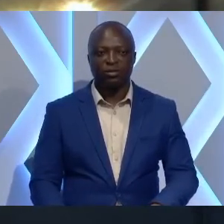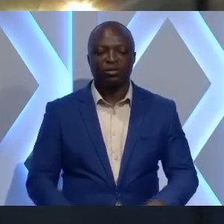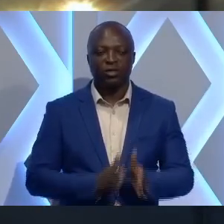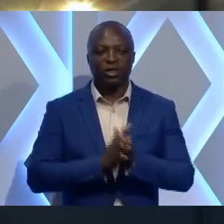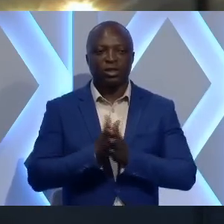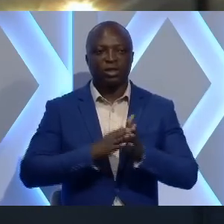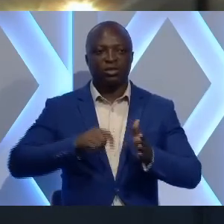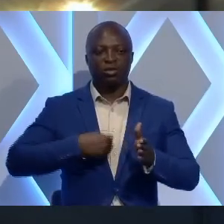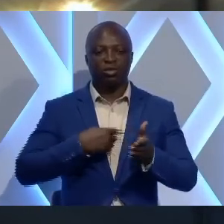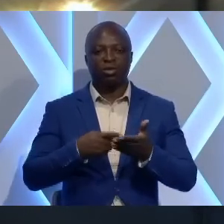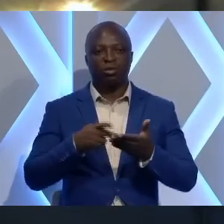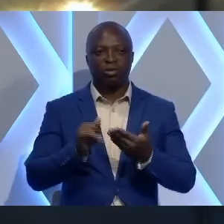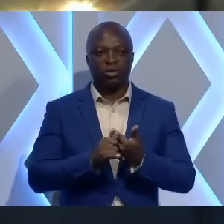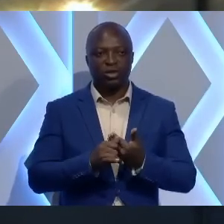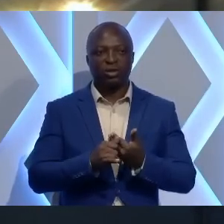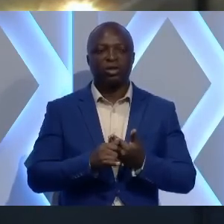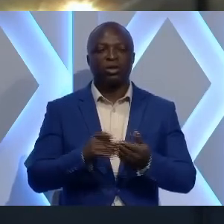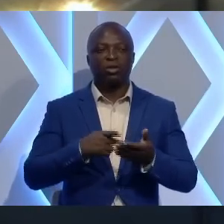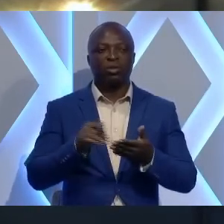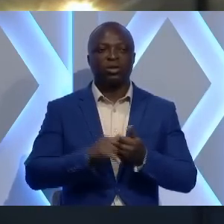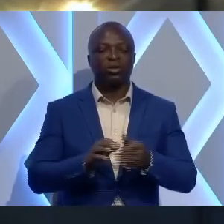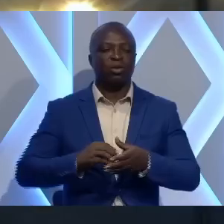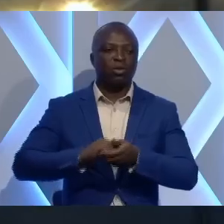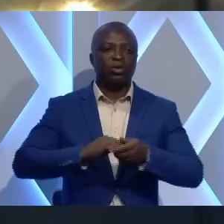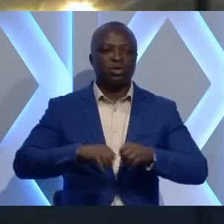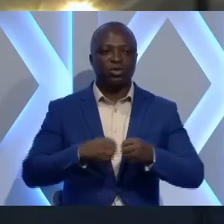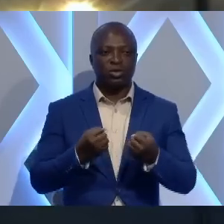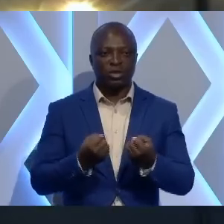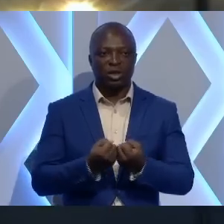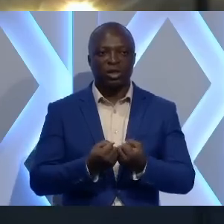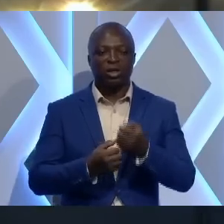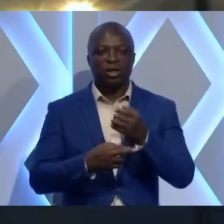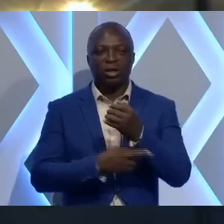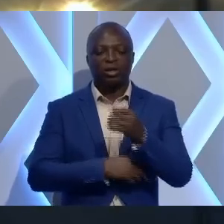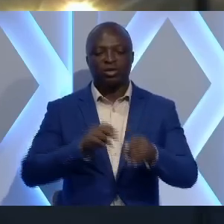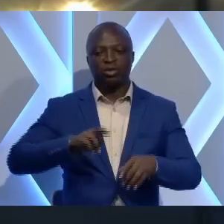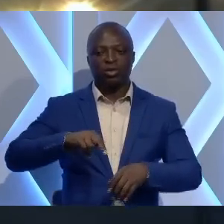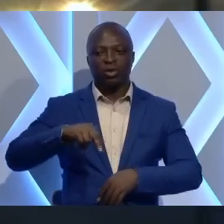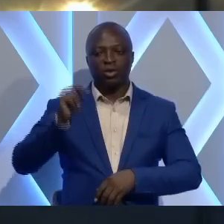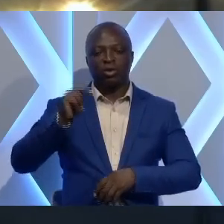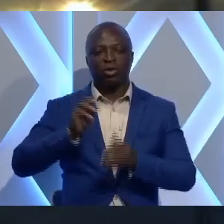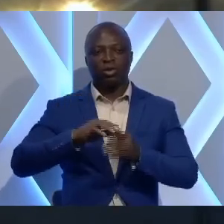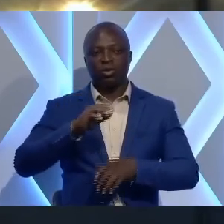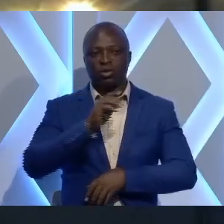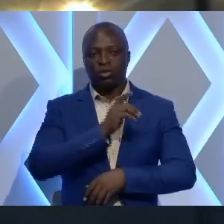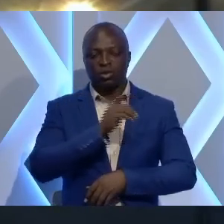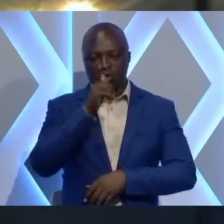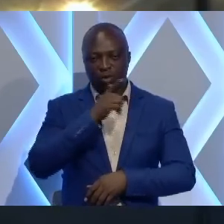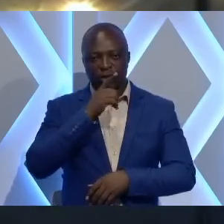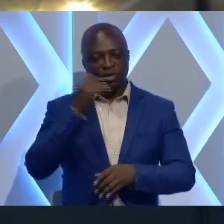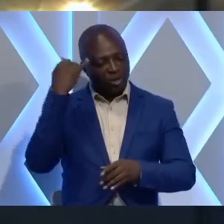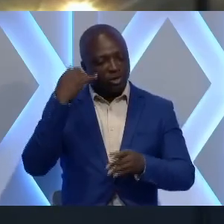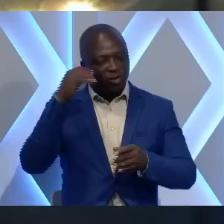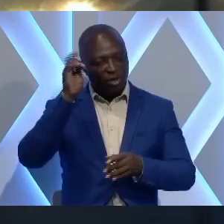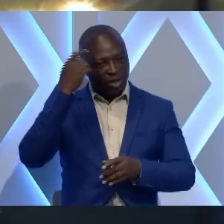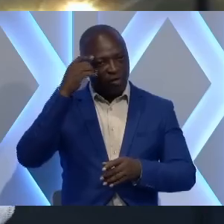Intéressons-nous au projet COSO, projet de cohésion sociale des régions nord du Golfe de Guinée, une initiative du chef de